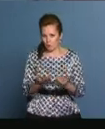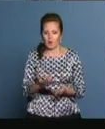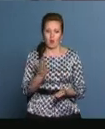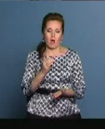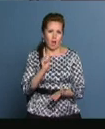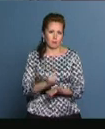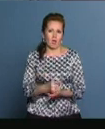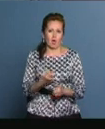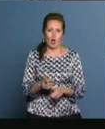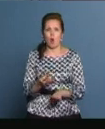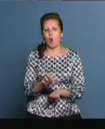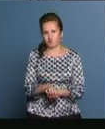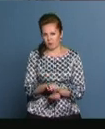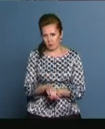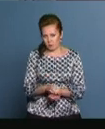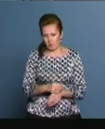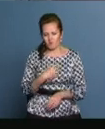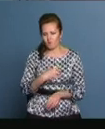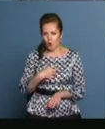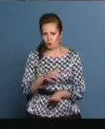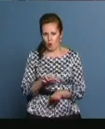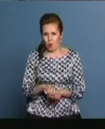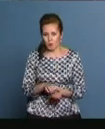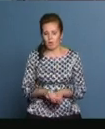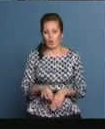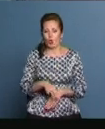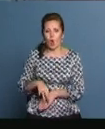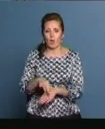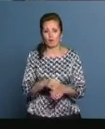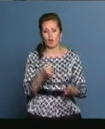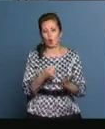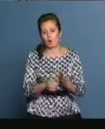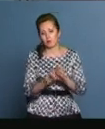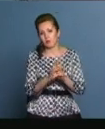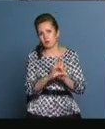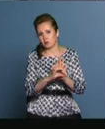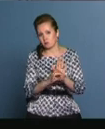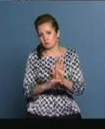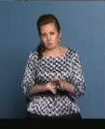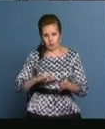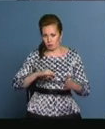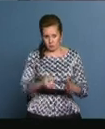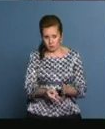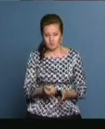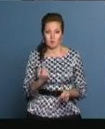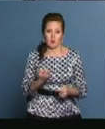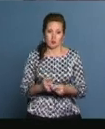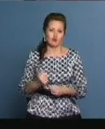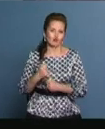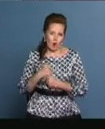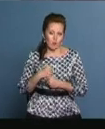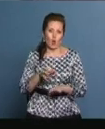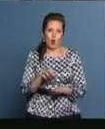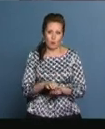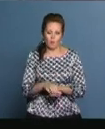это обувь. Обувь, потому что донашивается буквально до дыр. Вот. И, к сожалению, обувью